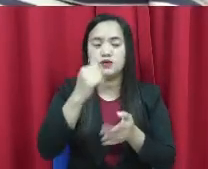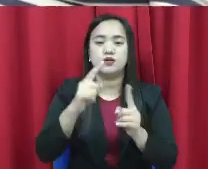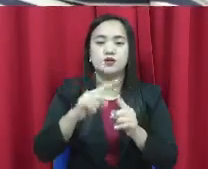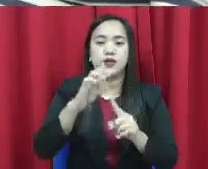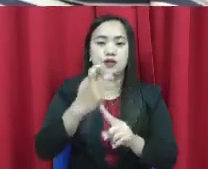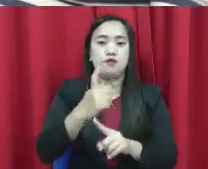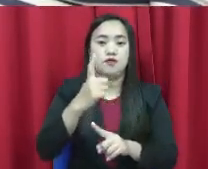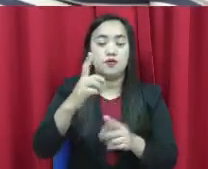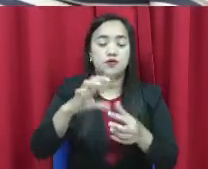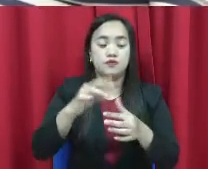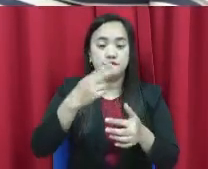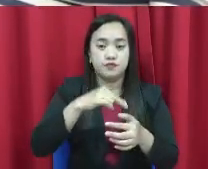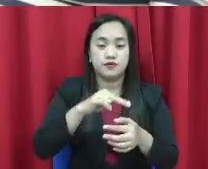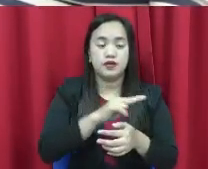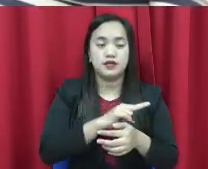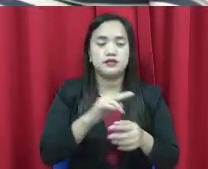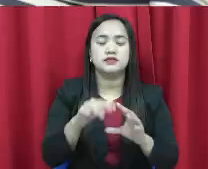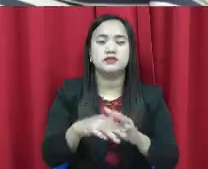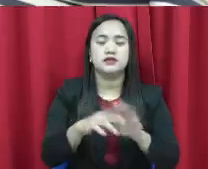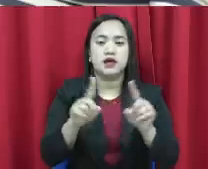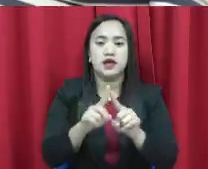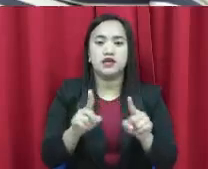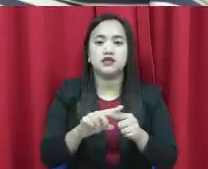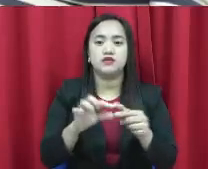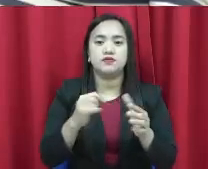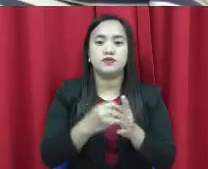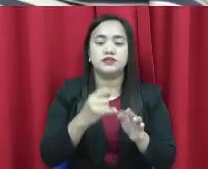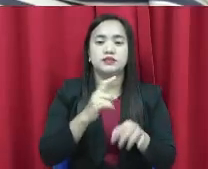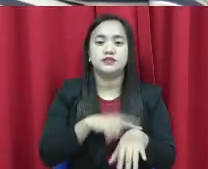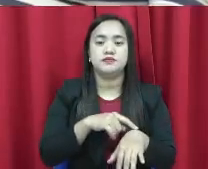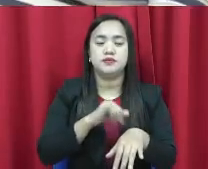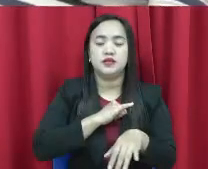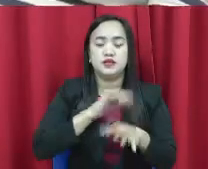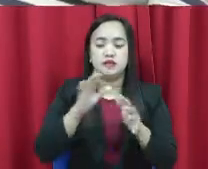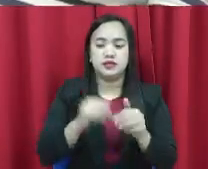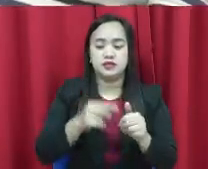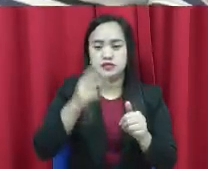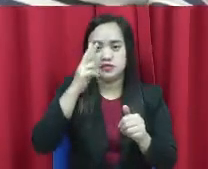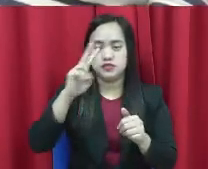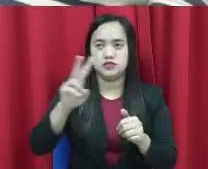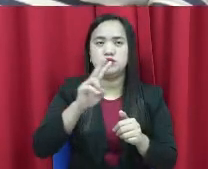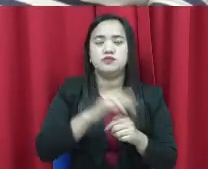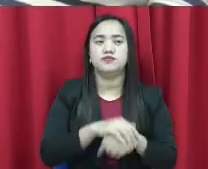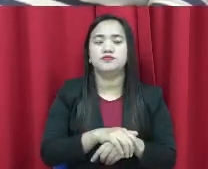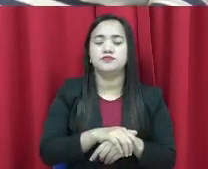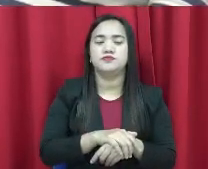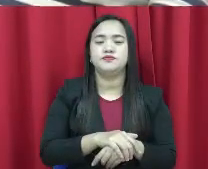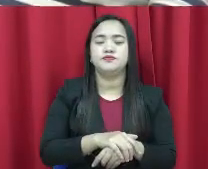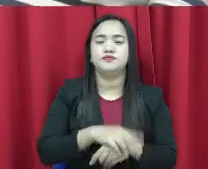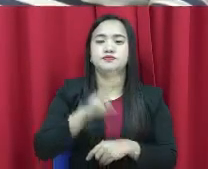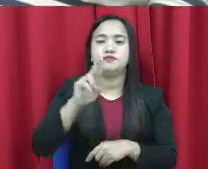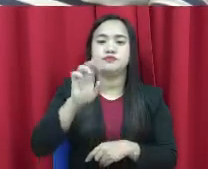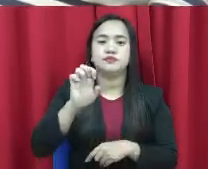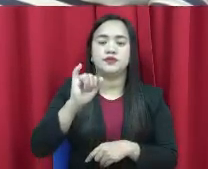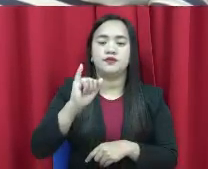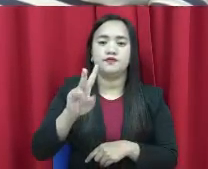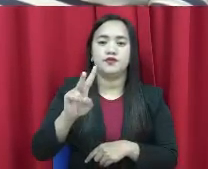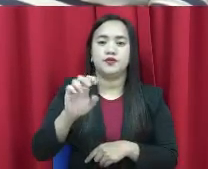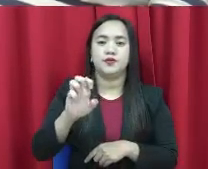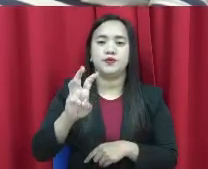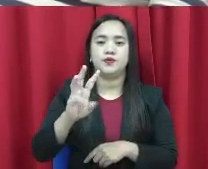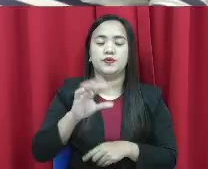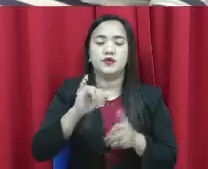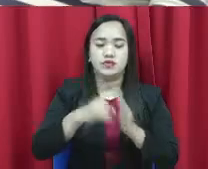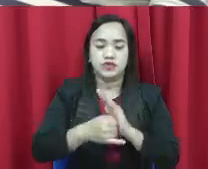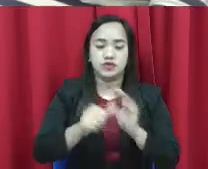po sa atin diyan as of this time na nakikita ko pong viewers po natin So ay patuloy po natin ah Ipasa ang link